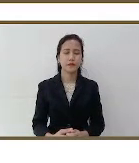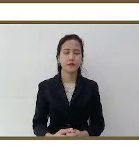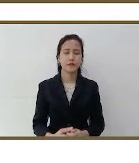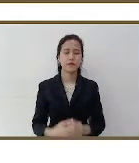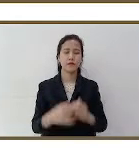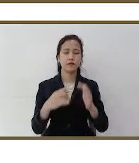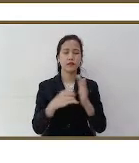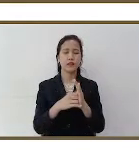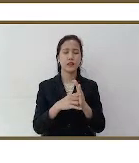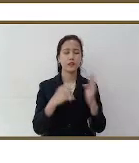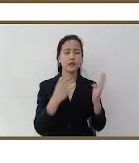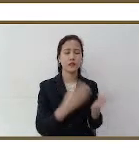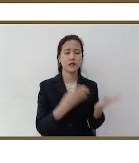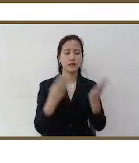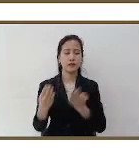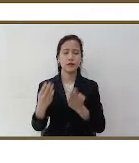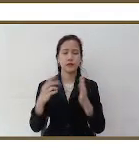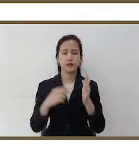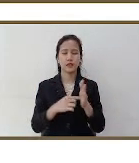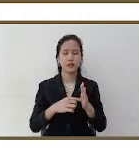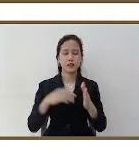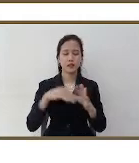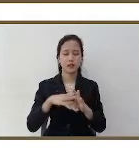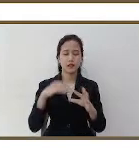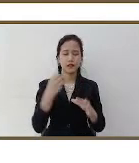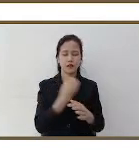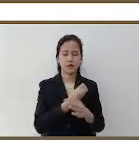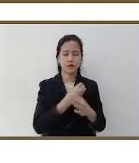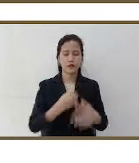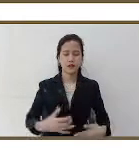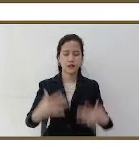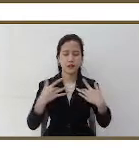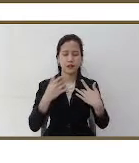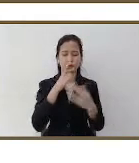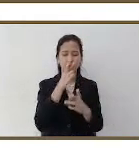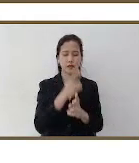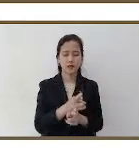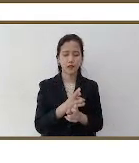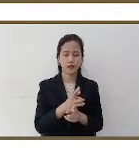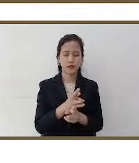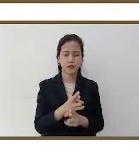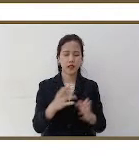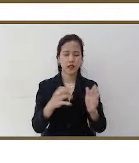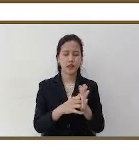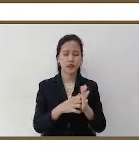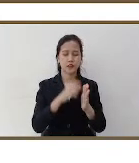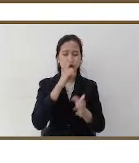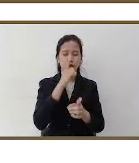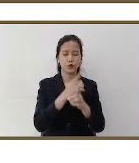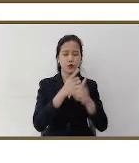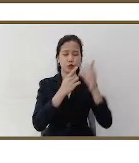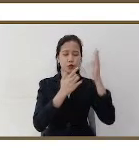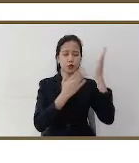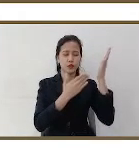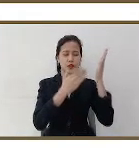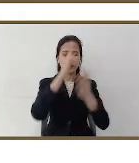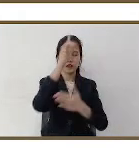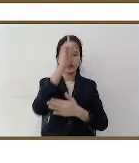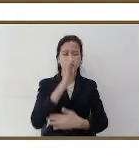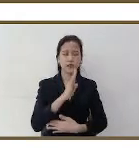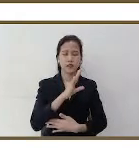Madadala po namin ito sa buhay po namin na realistic, Panginoon, na kayo nga po ay isang totoo at buhay na